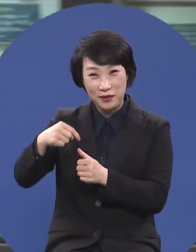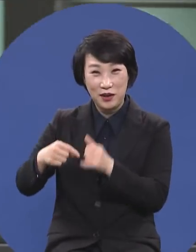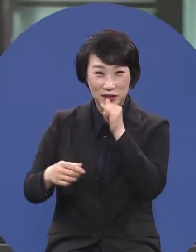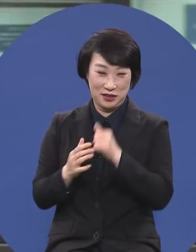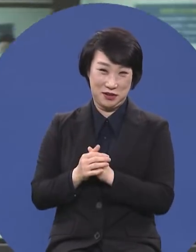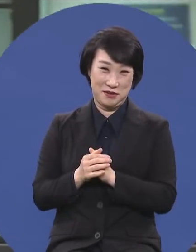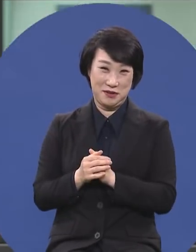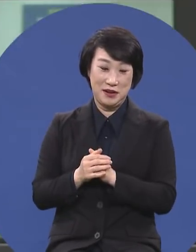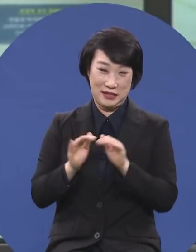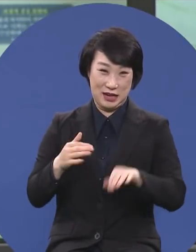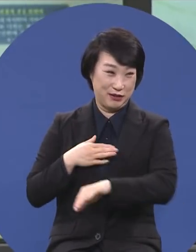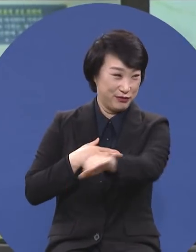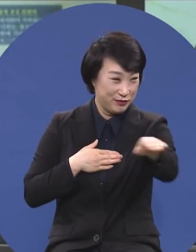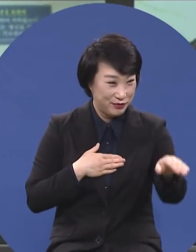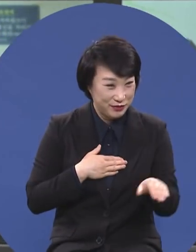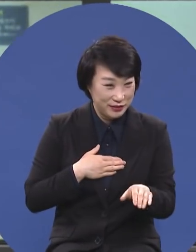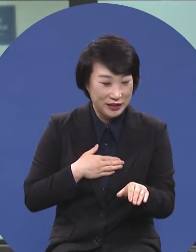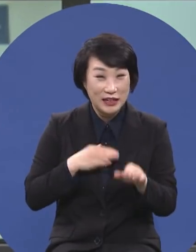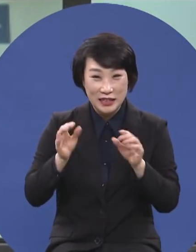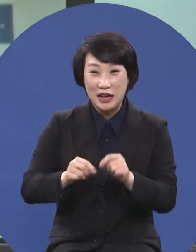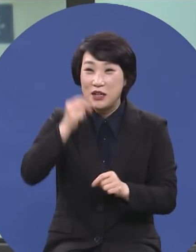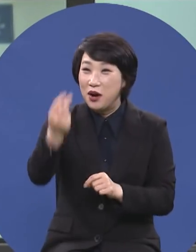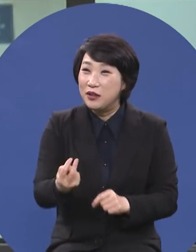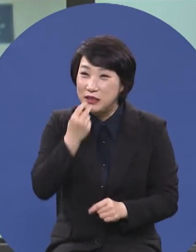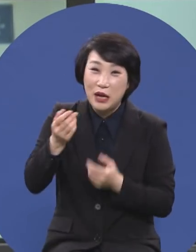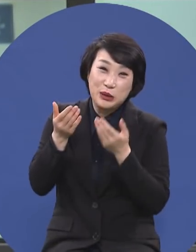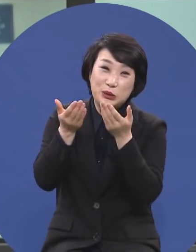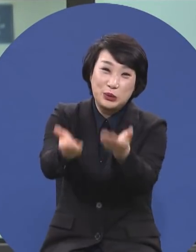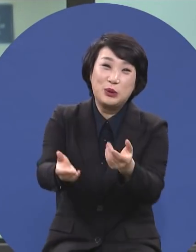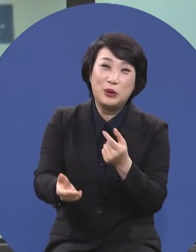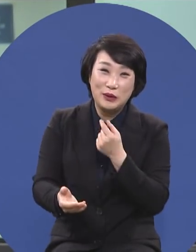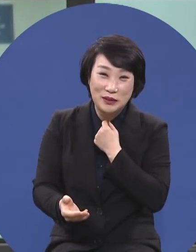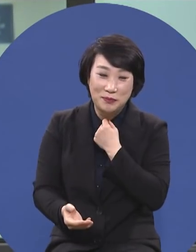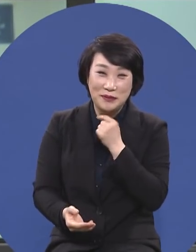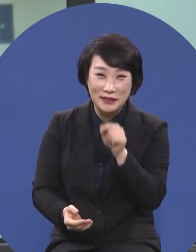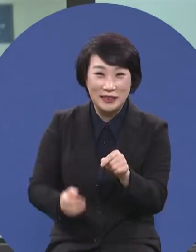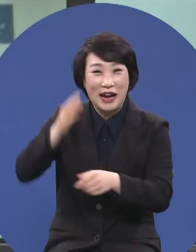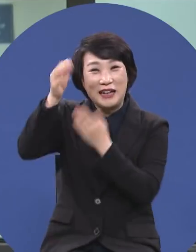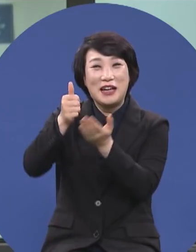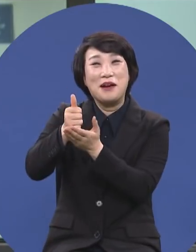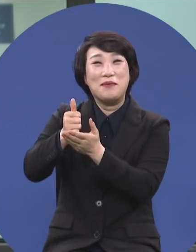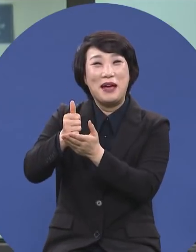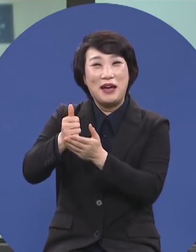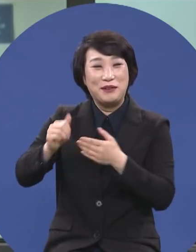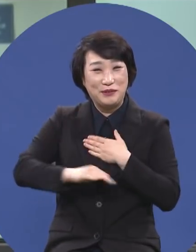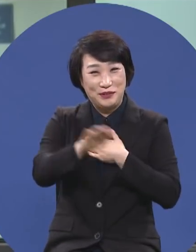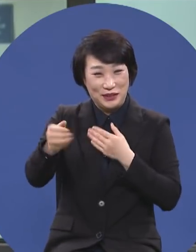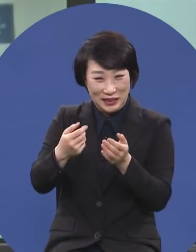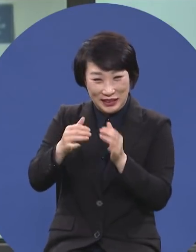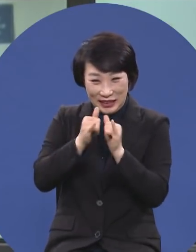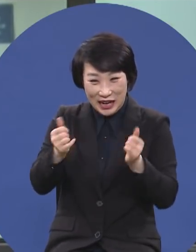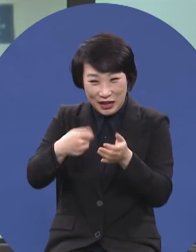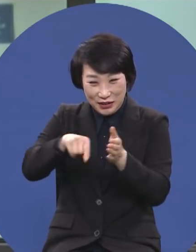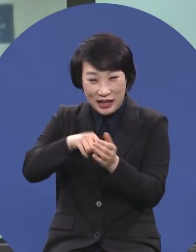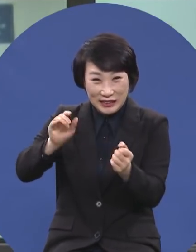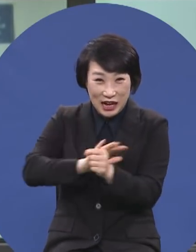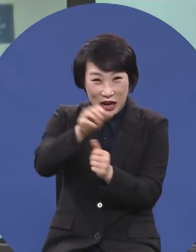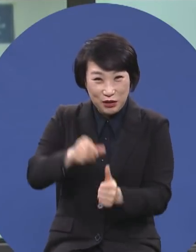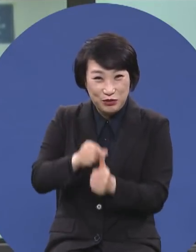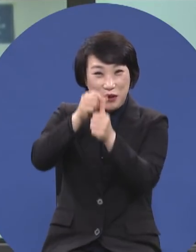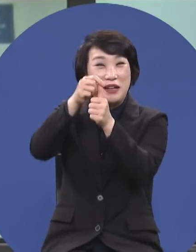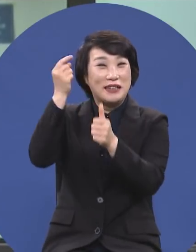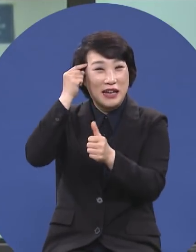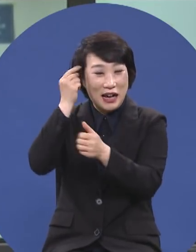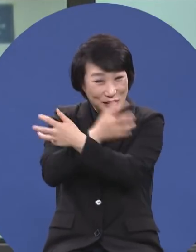해서 우리를 영생을 부여하고자 한 하나님의 우리를 향한 사랑과 구원의